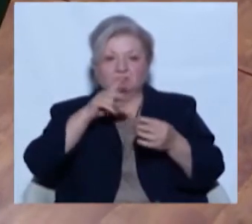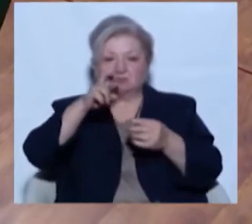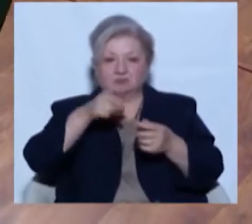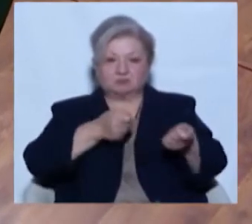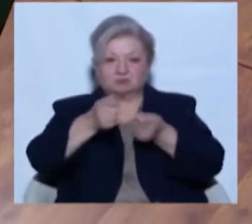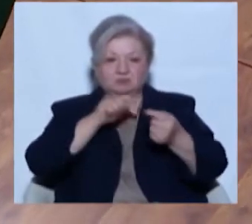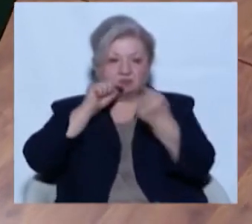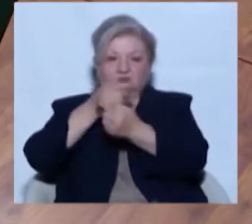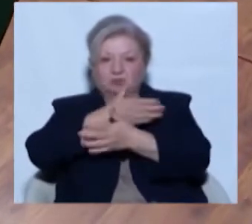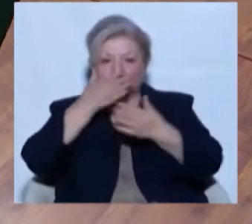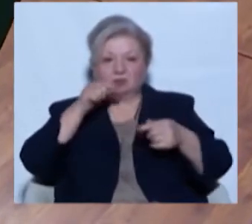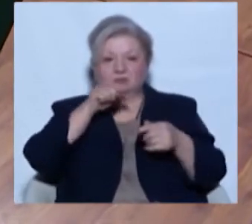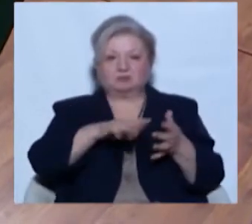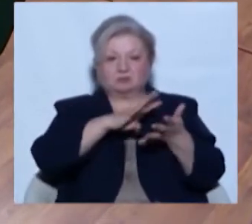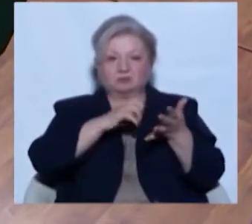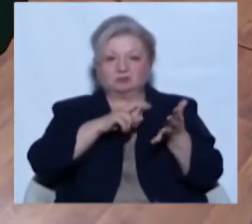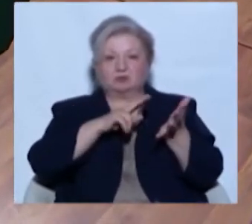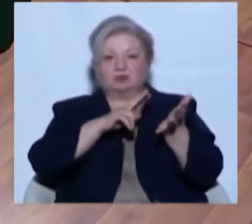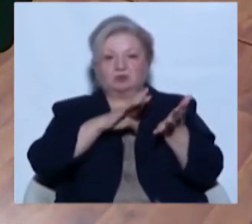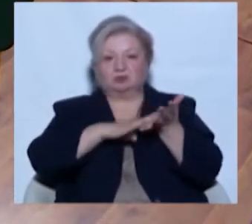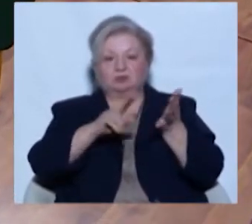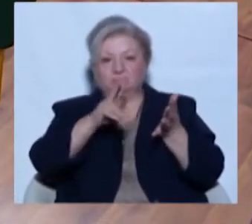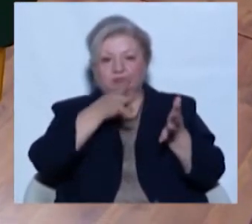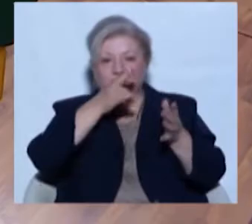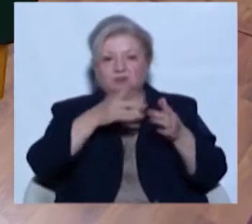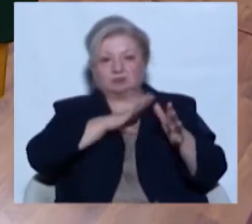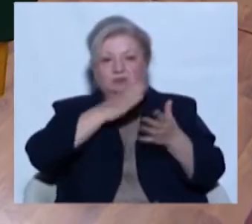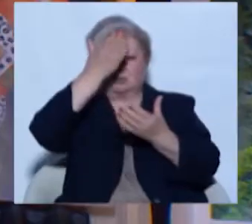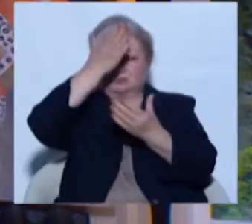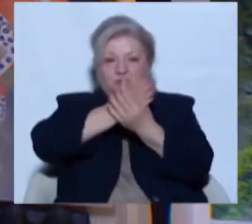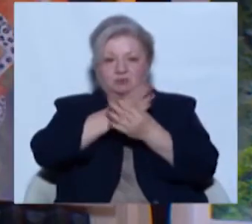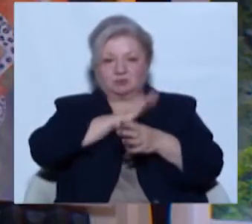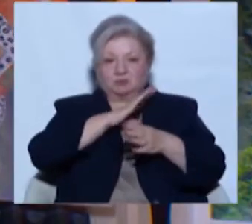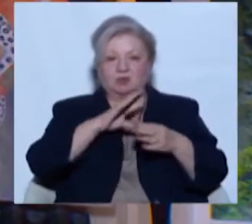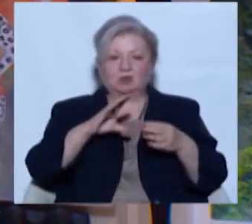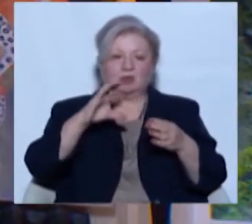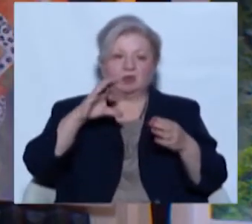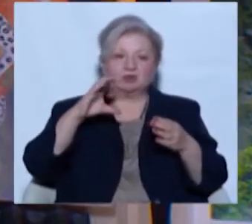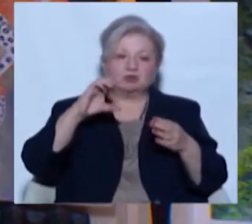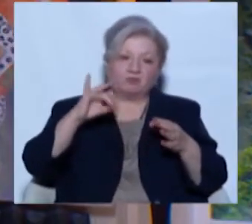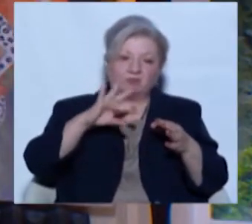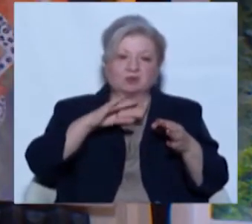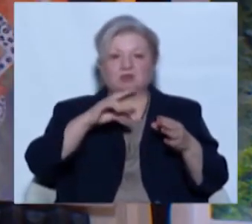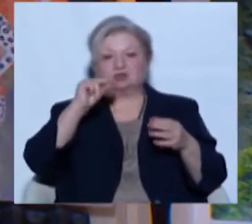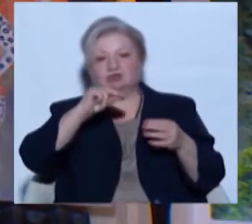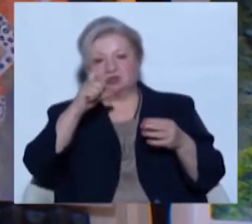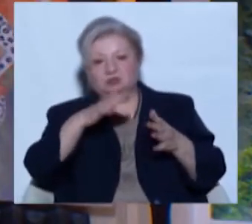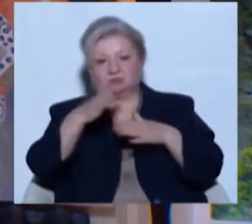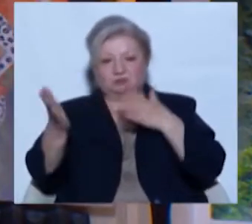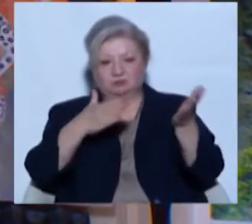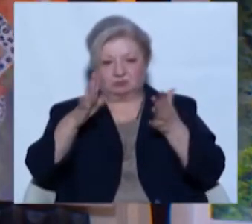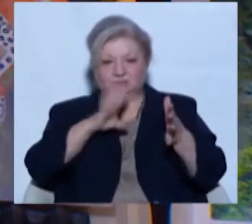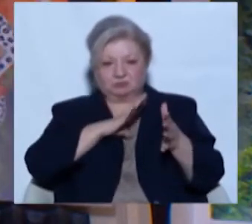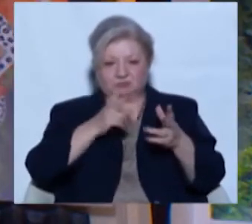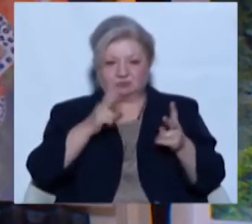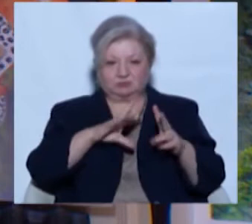tormețel, Cehoslovacia, or Sahemci pot gaiho, cehetat, da, Slovac etat, da, și ele bait coasro, socialistului sistem este